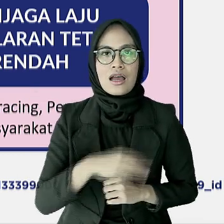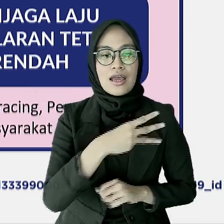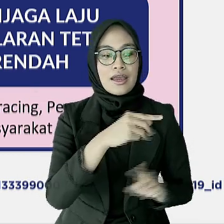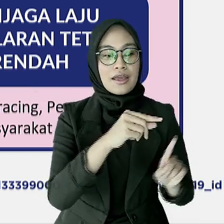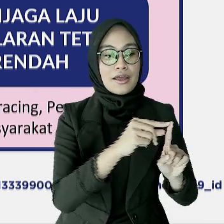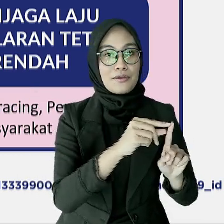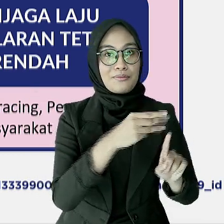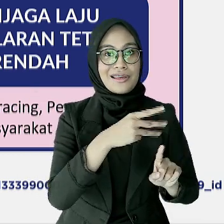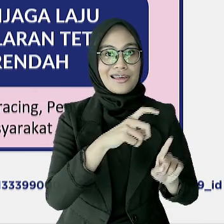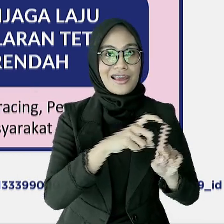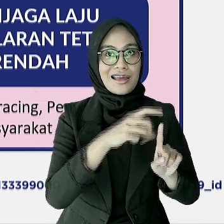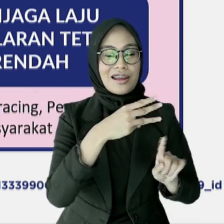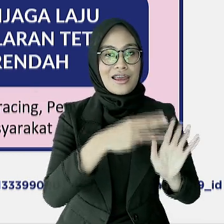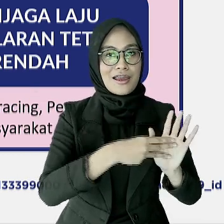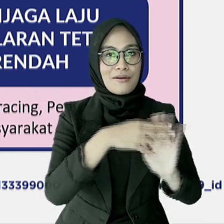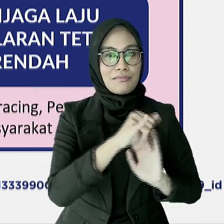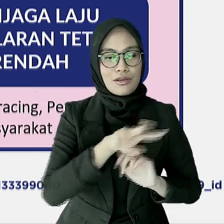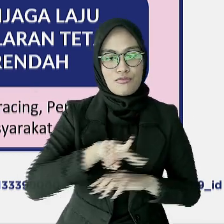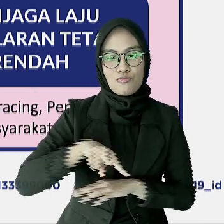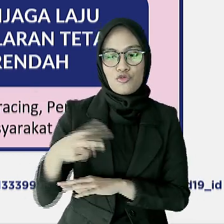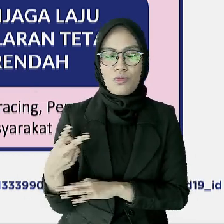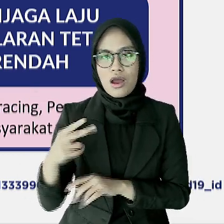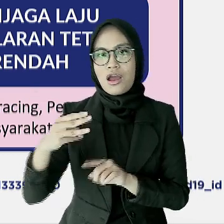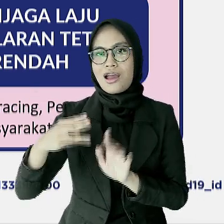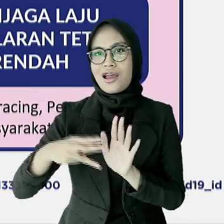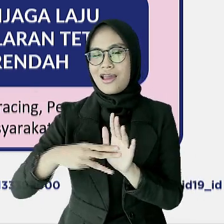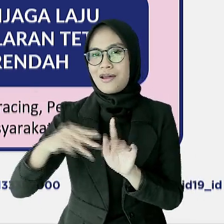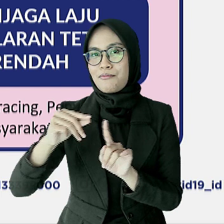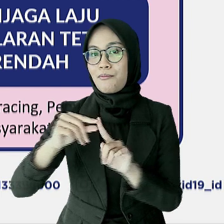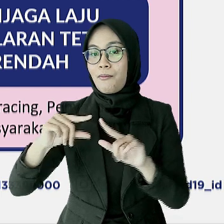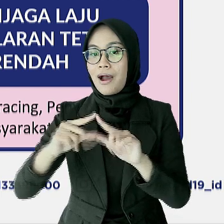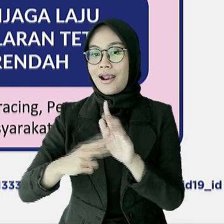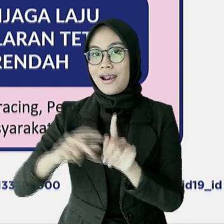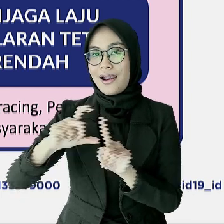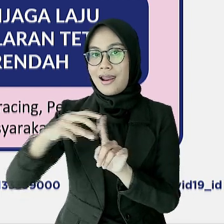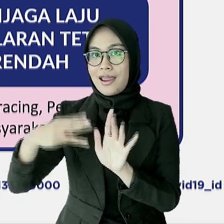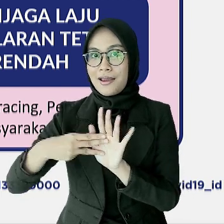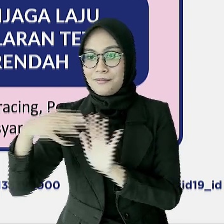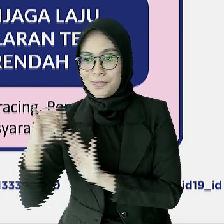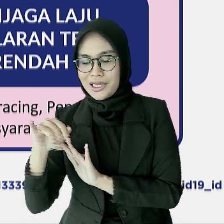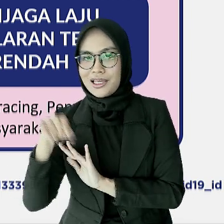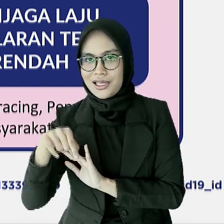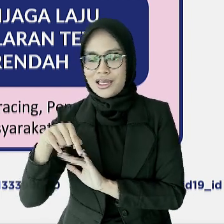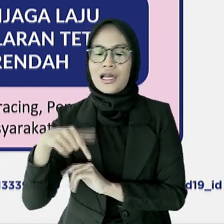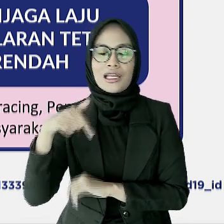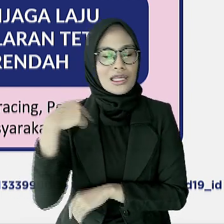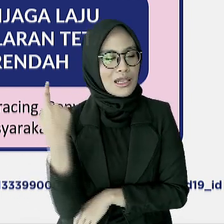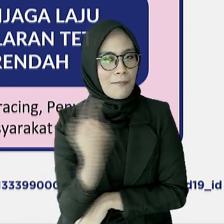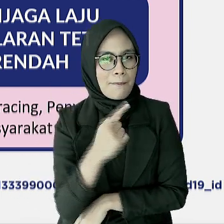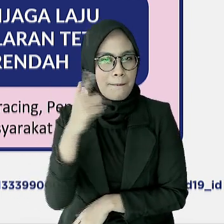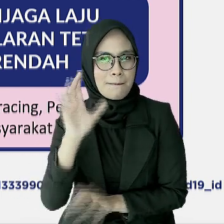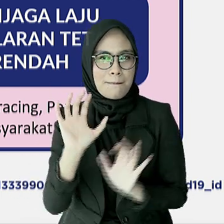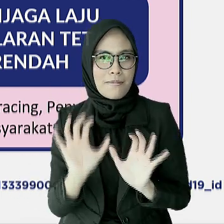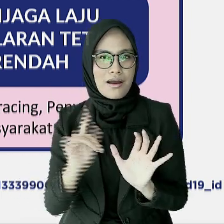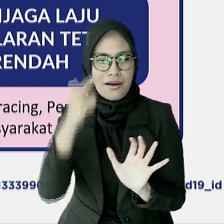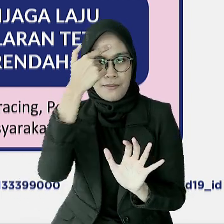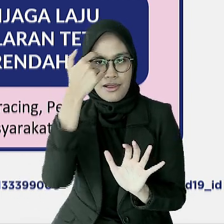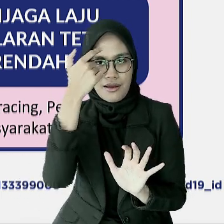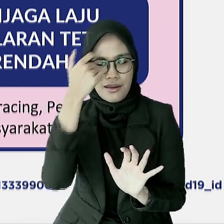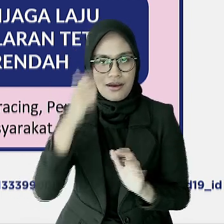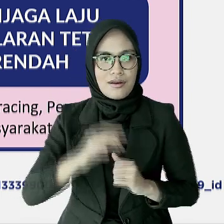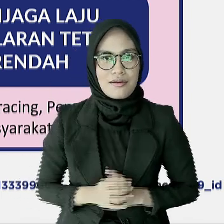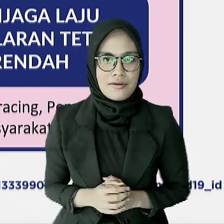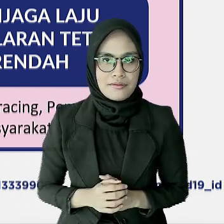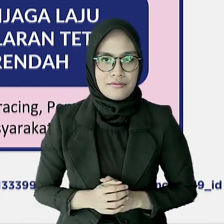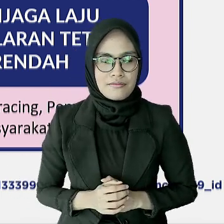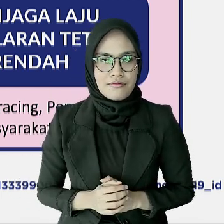COVID-19 telah banyak memberikan pelajaran bagi kita, khususnya terkait pentingnya mencegah agar lonjakan